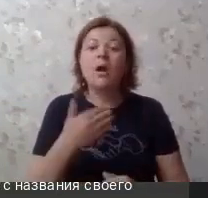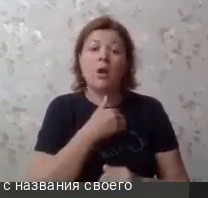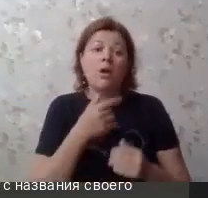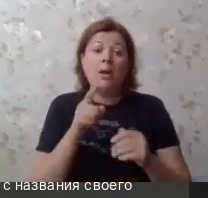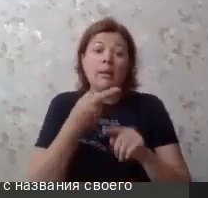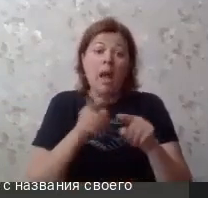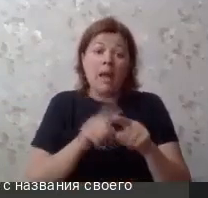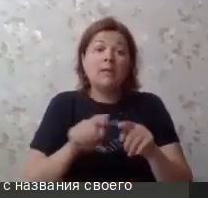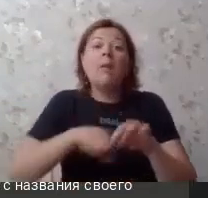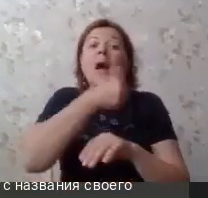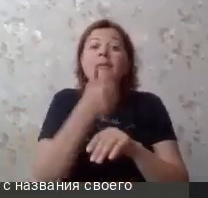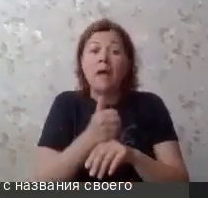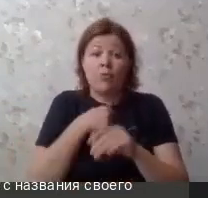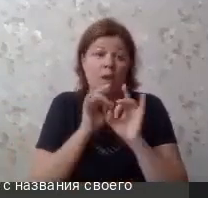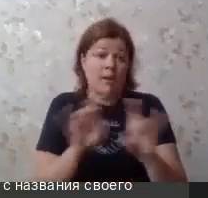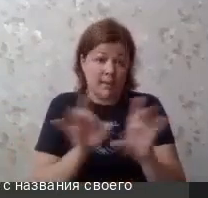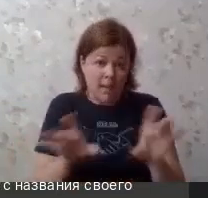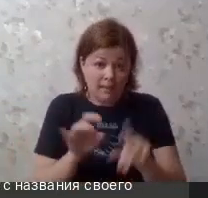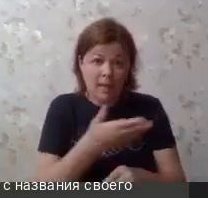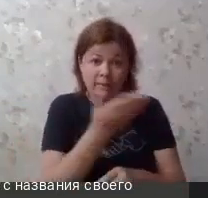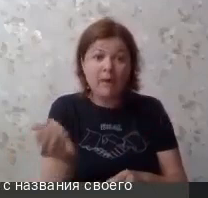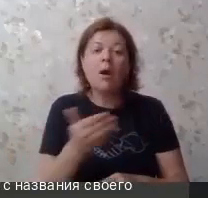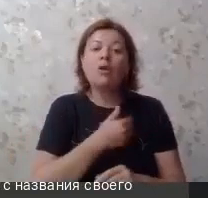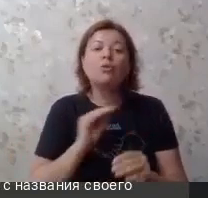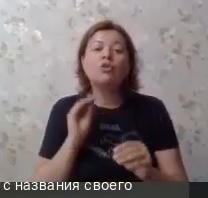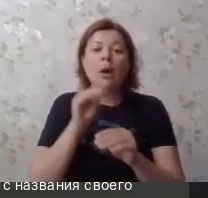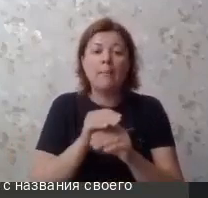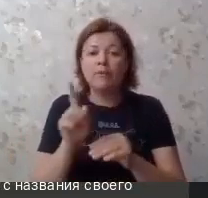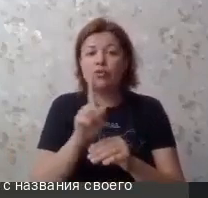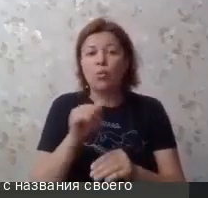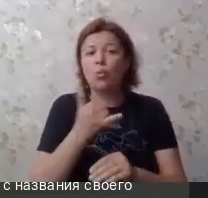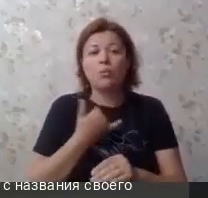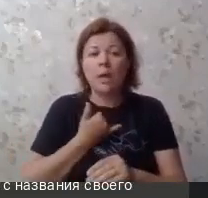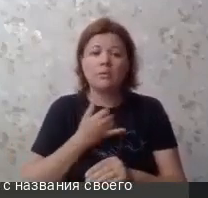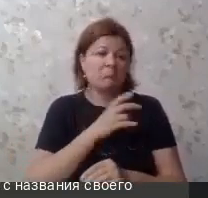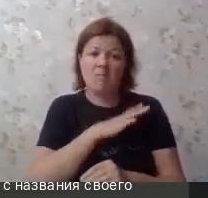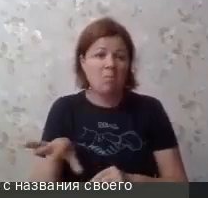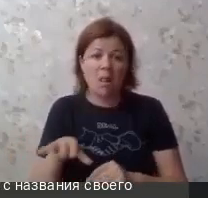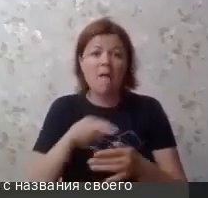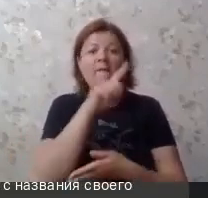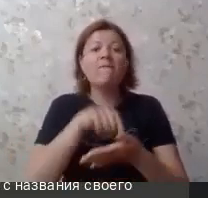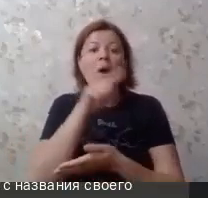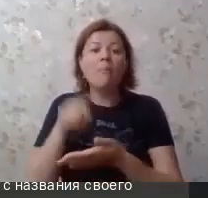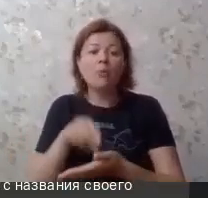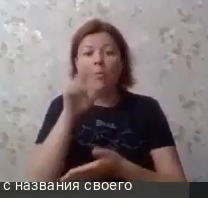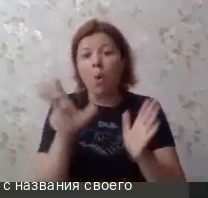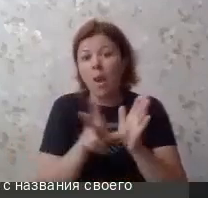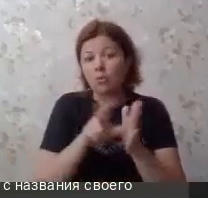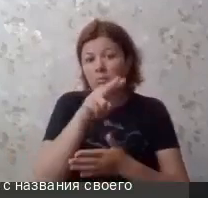у нас практически, ну, не было вопросов по электронному сертификату. Почему, я не